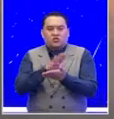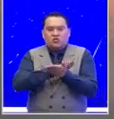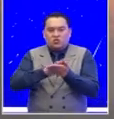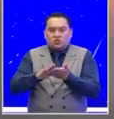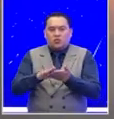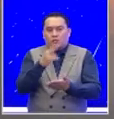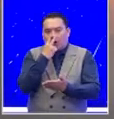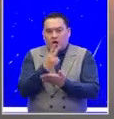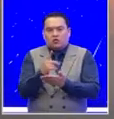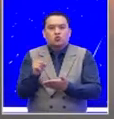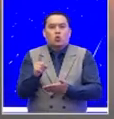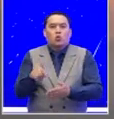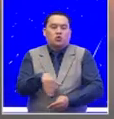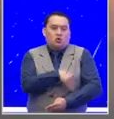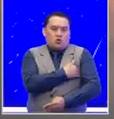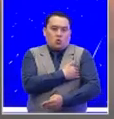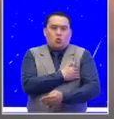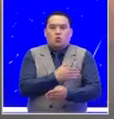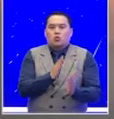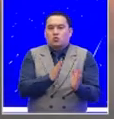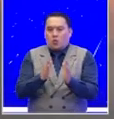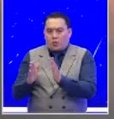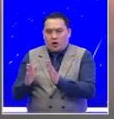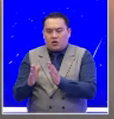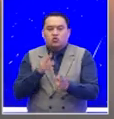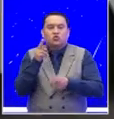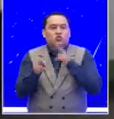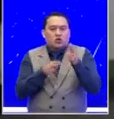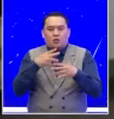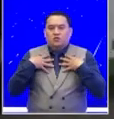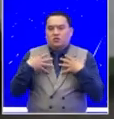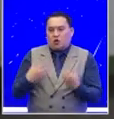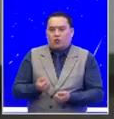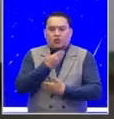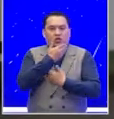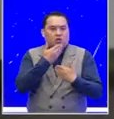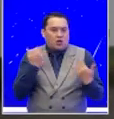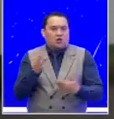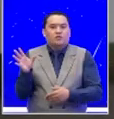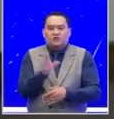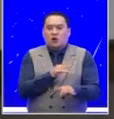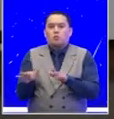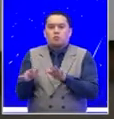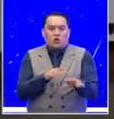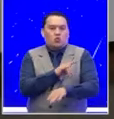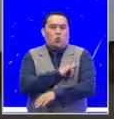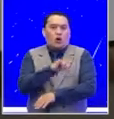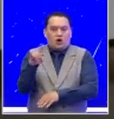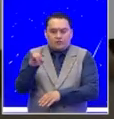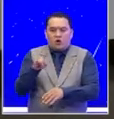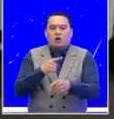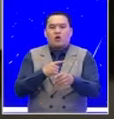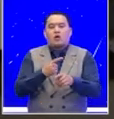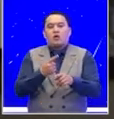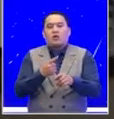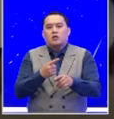которая показала, что температура у всех удовлетворительная и жалоб на здоровье нет. После прохождения всех процедур в аэропорту пассажиры